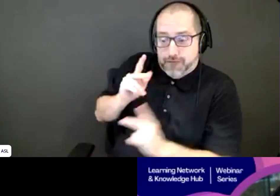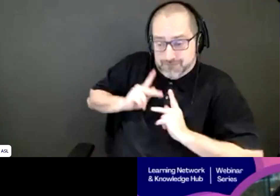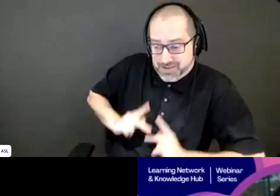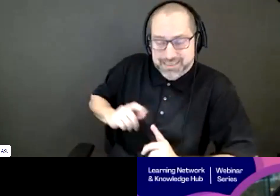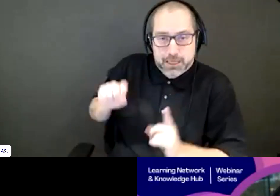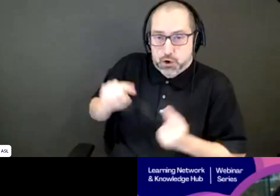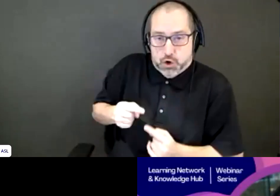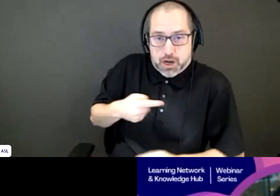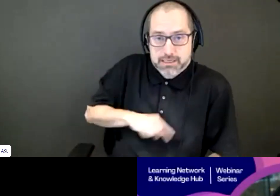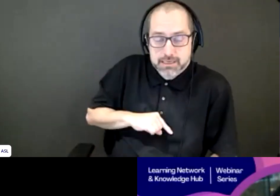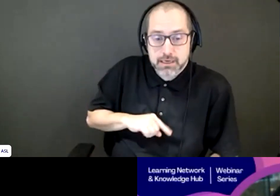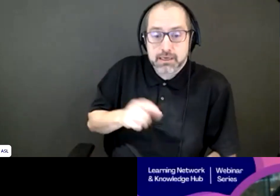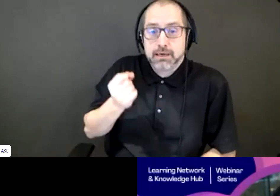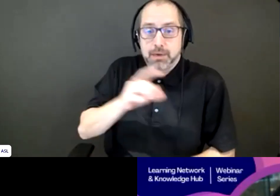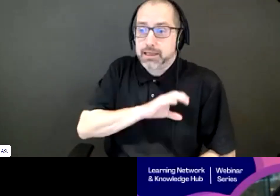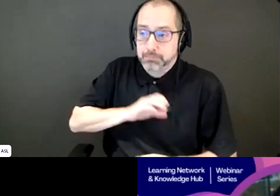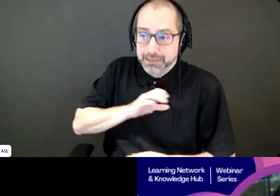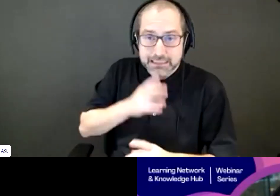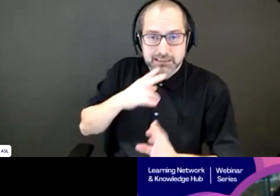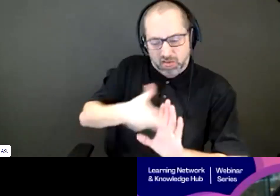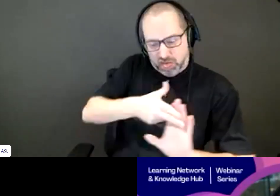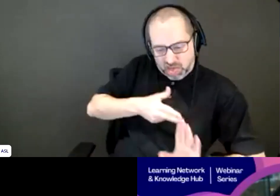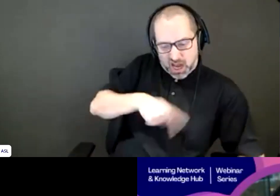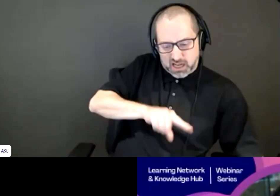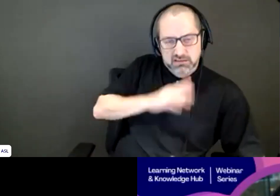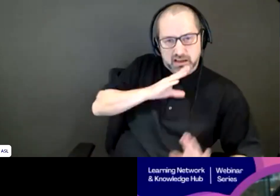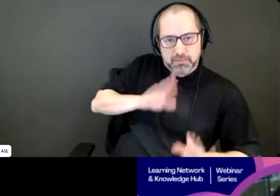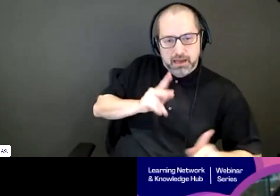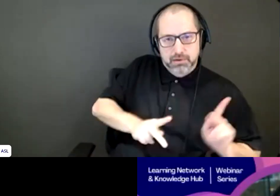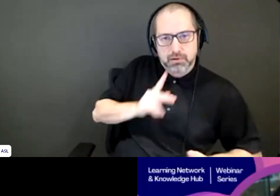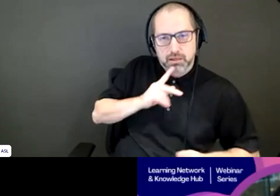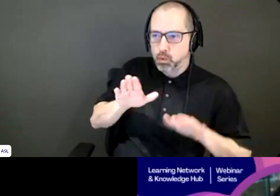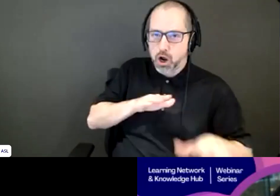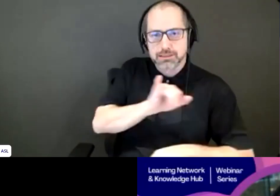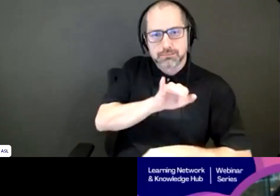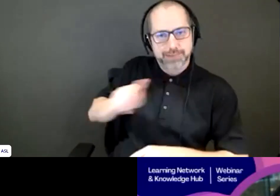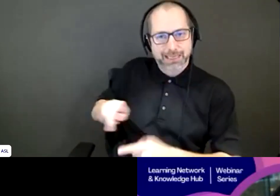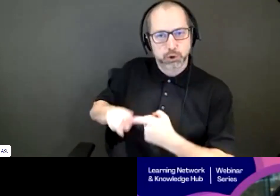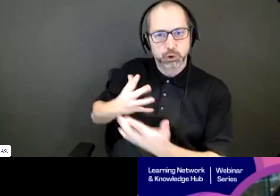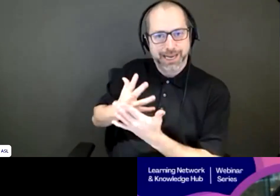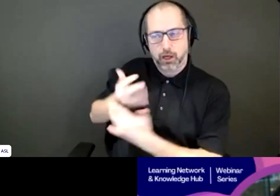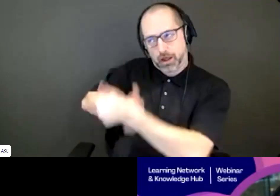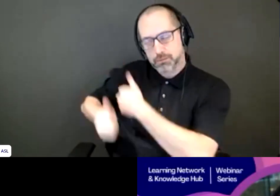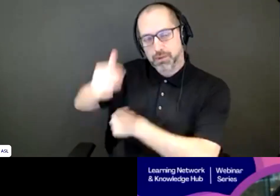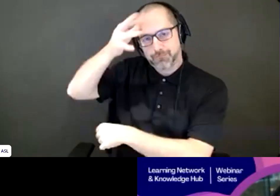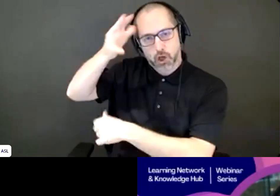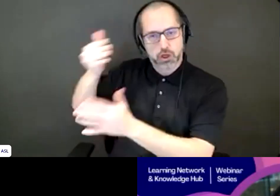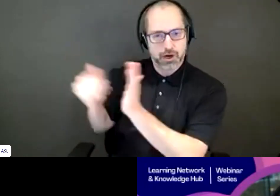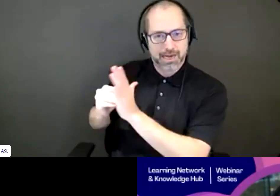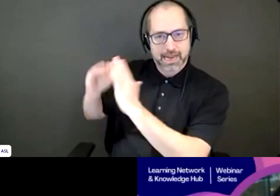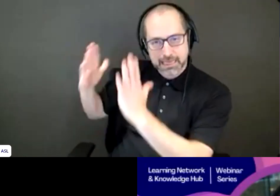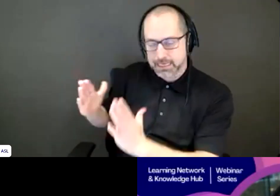n'a pas âgée parce qu'il ne nous faisait pas mal mais la police nous a traitée comme des criminels nous ramena à notre